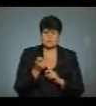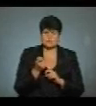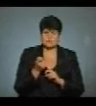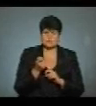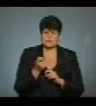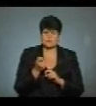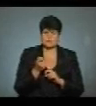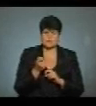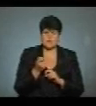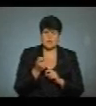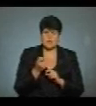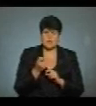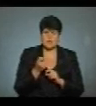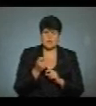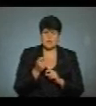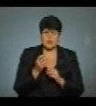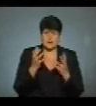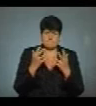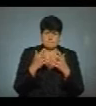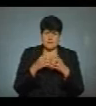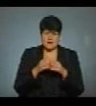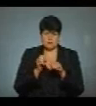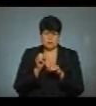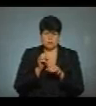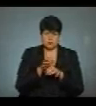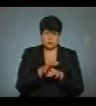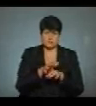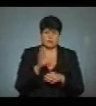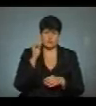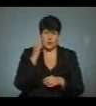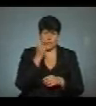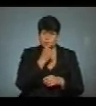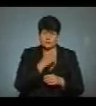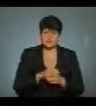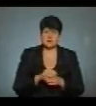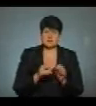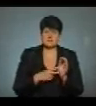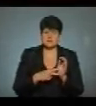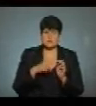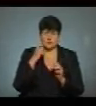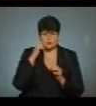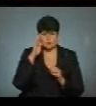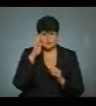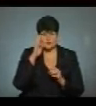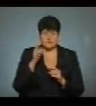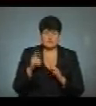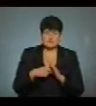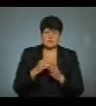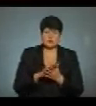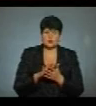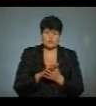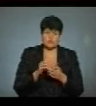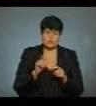продуває очко, як дивитися, то апарат продуває. 70-річний Віктор Круглік дізнався про безкоштовні